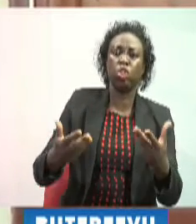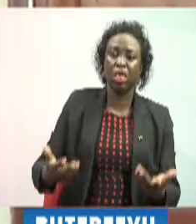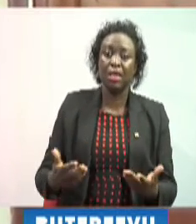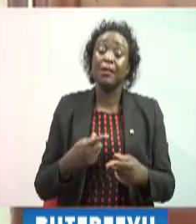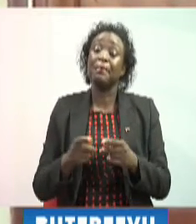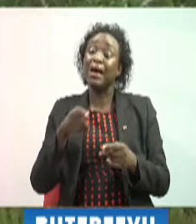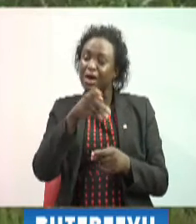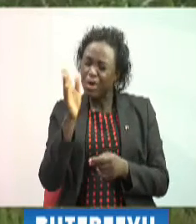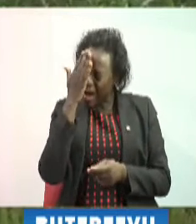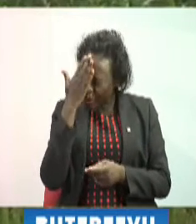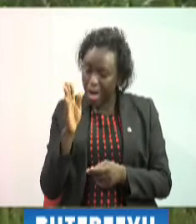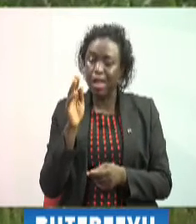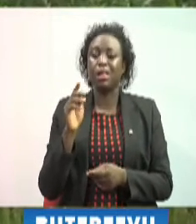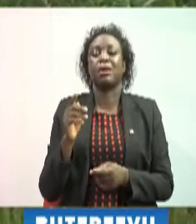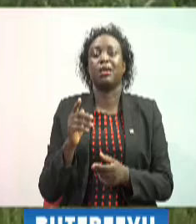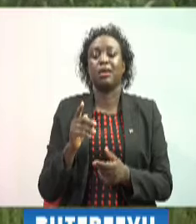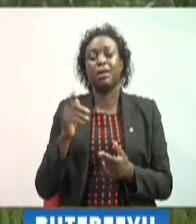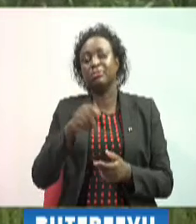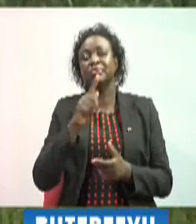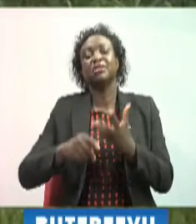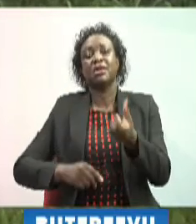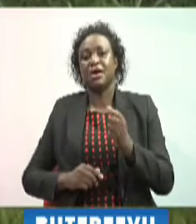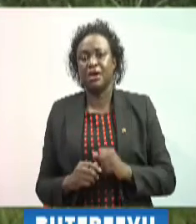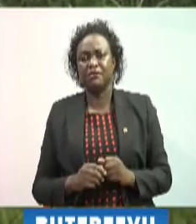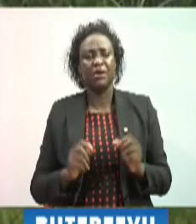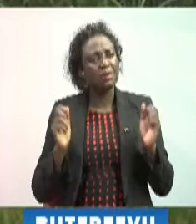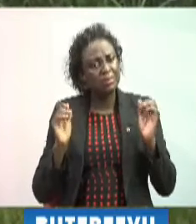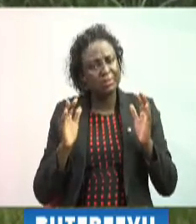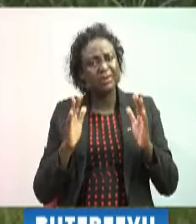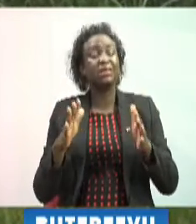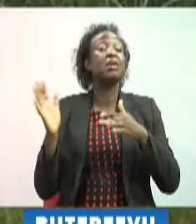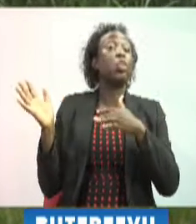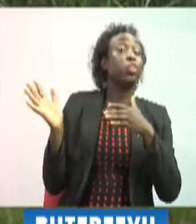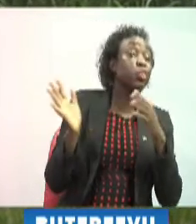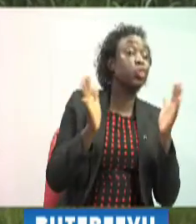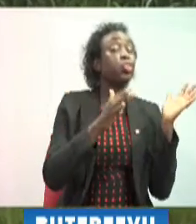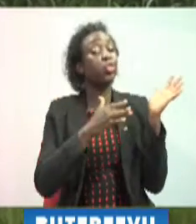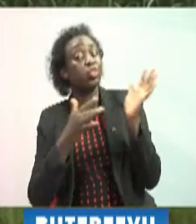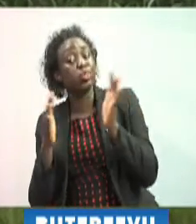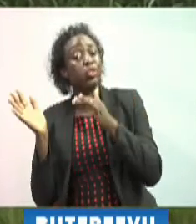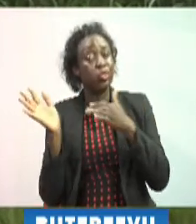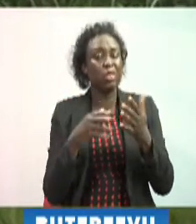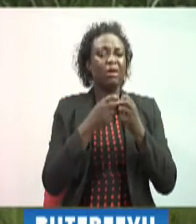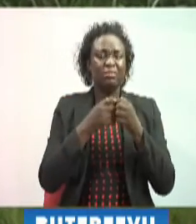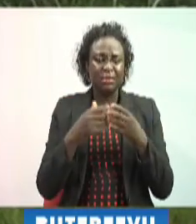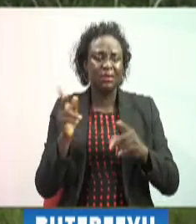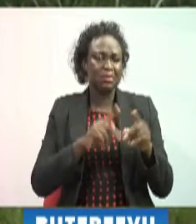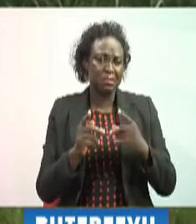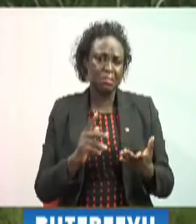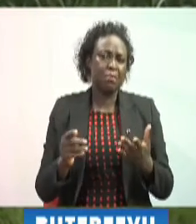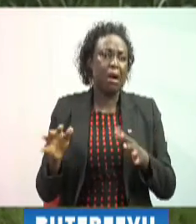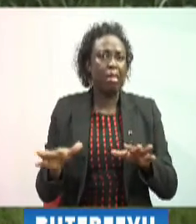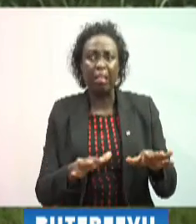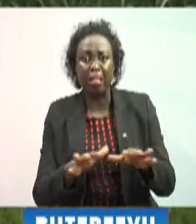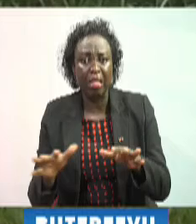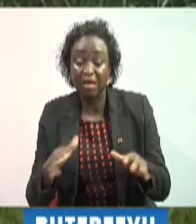kye bakola kikyamu. Mugisha agamba nti Mityana esusse okukosebwa omuyaga nga guno guviiriddeko okwonoona ebintu by'abantu basaalumanya wabula